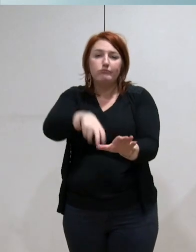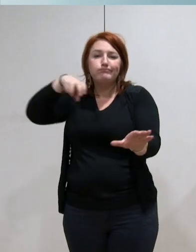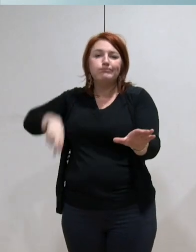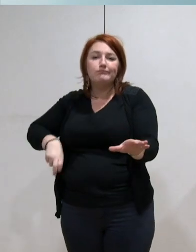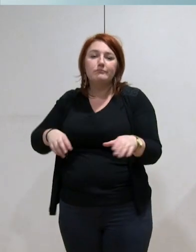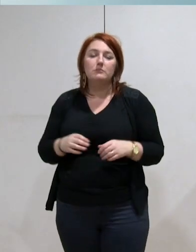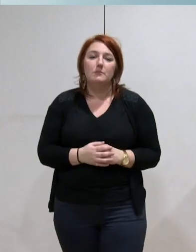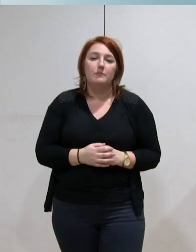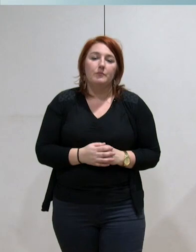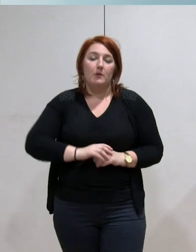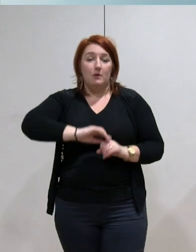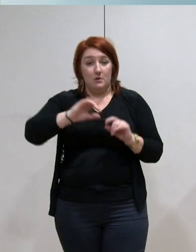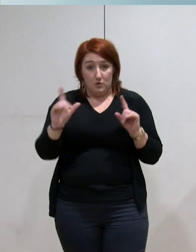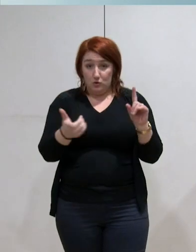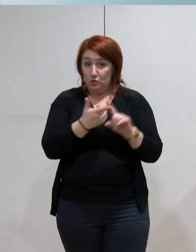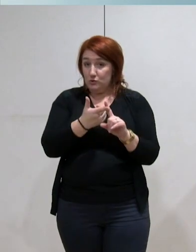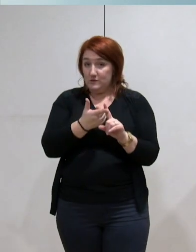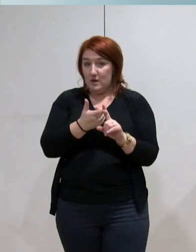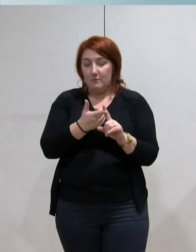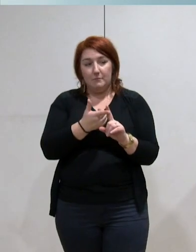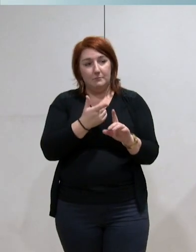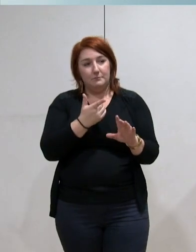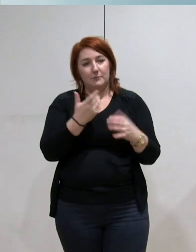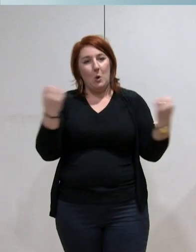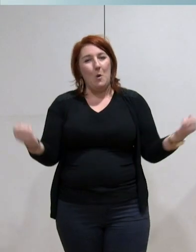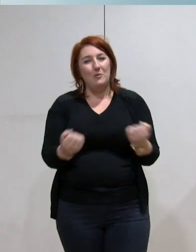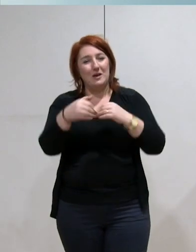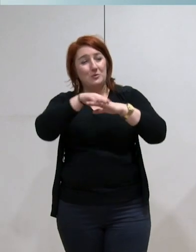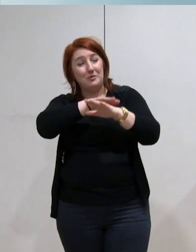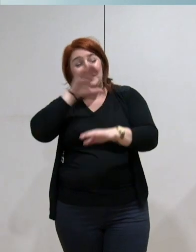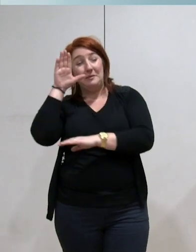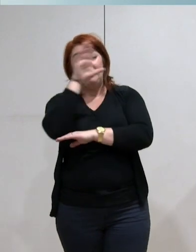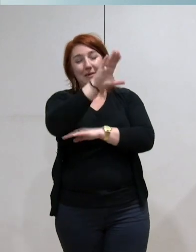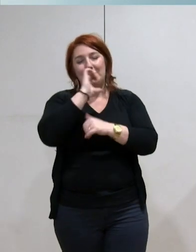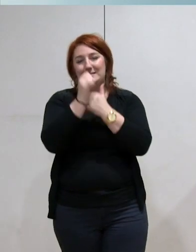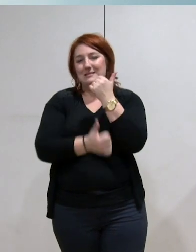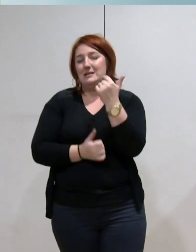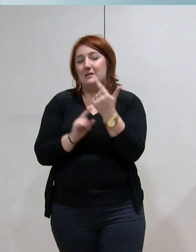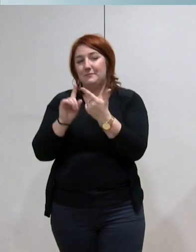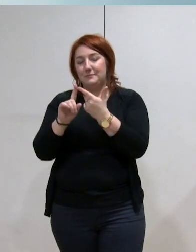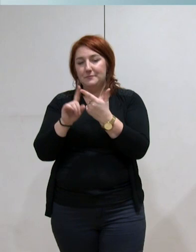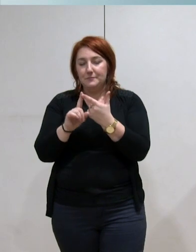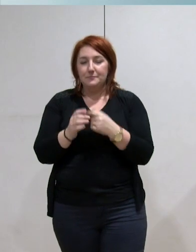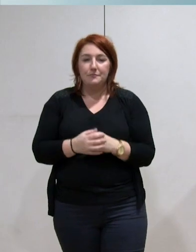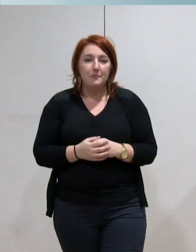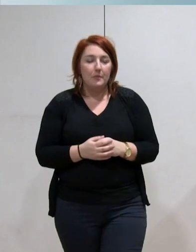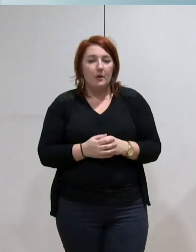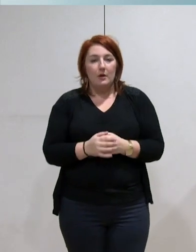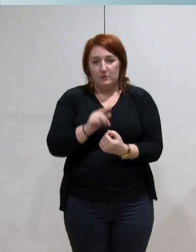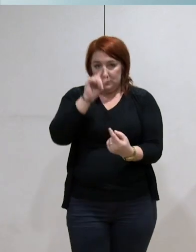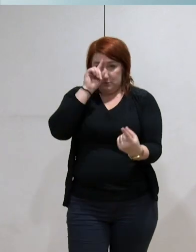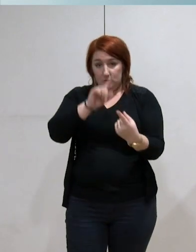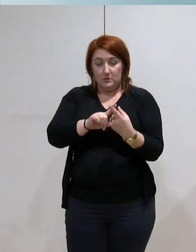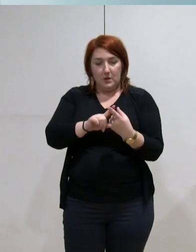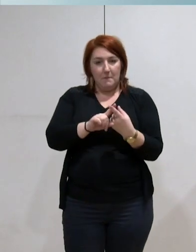public deuxème élément de communication politique le vaau qui est la vôtre c'est le thème du